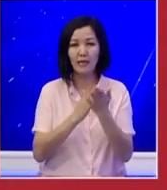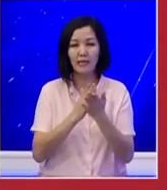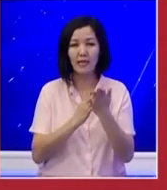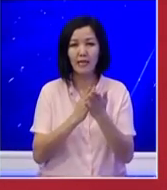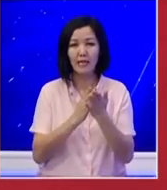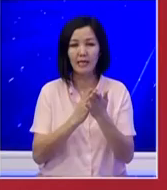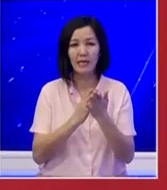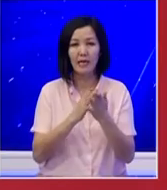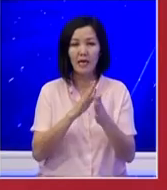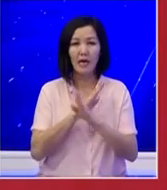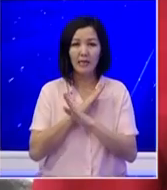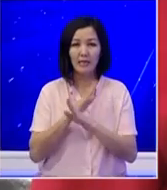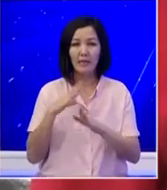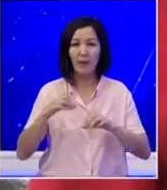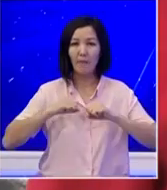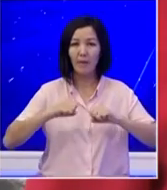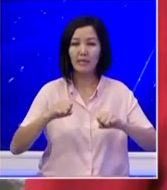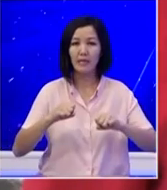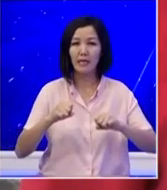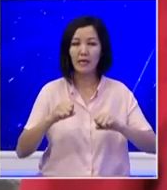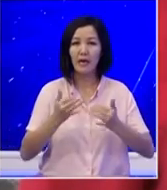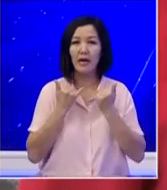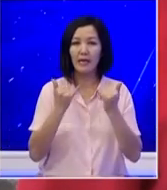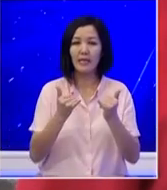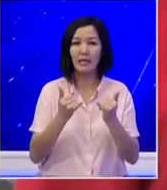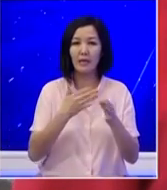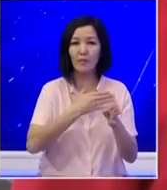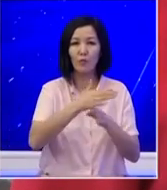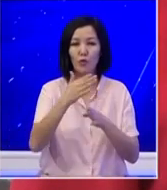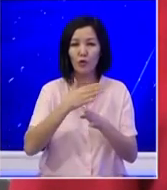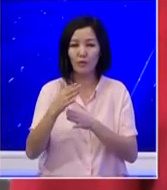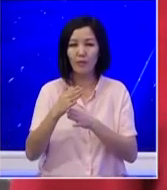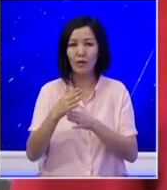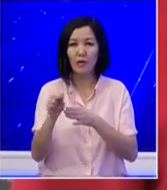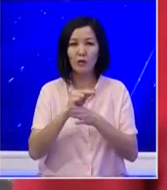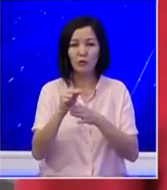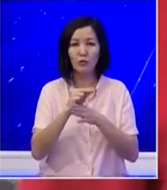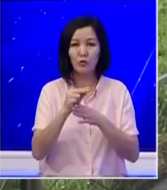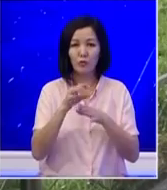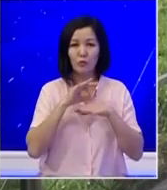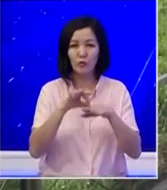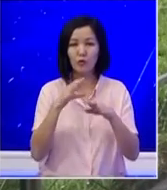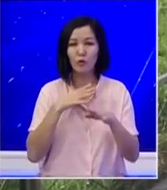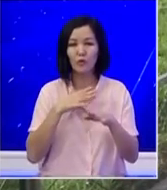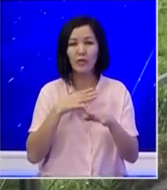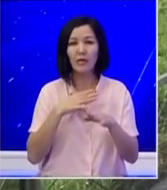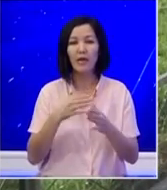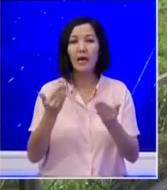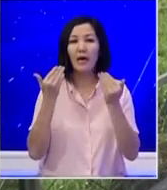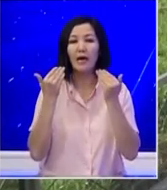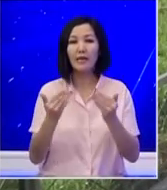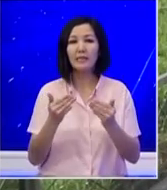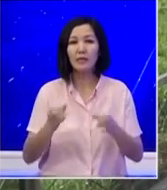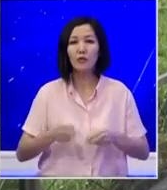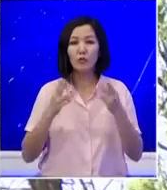және қаза тапқан жерлестерімізге арналған обелискілерге бөлініп жөндеу жұмыстары жүргізілуде. Елде жариялаған төтенше